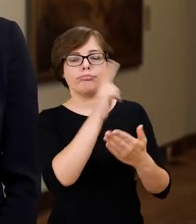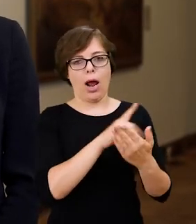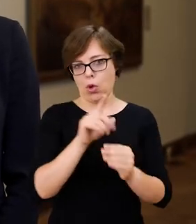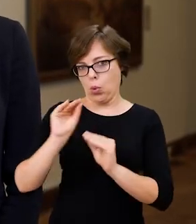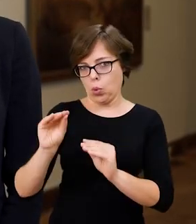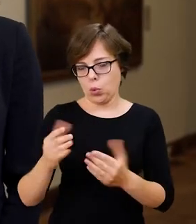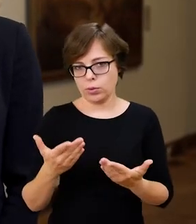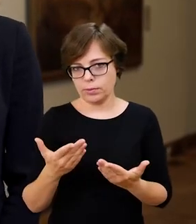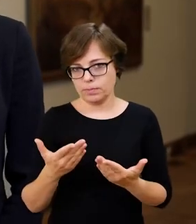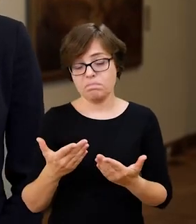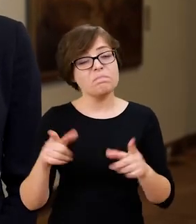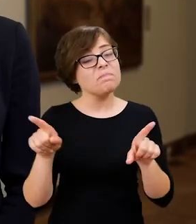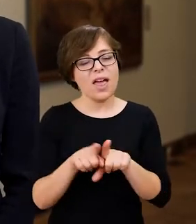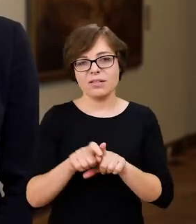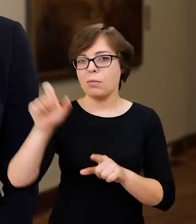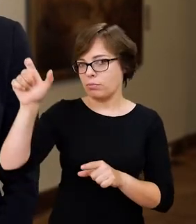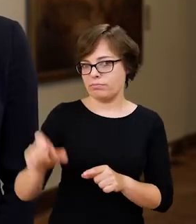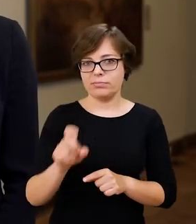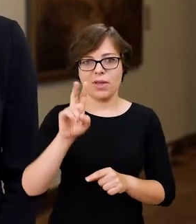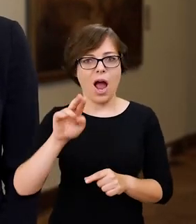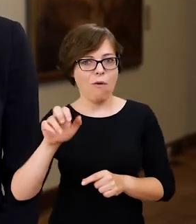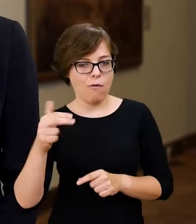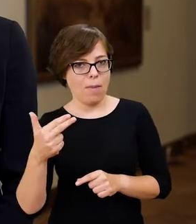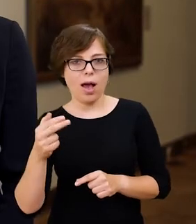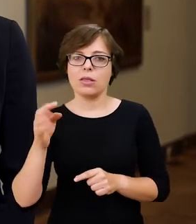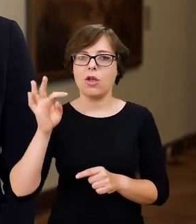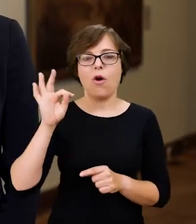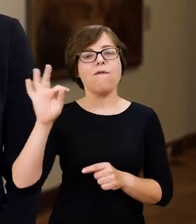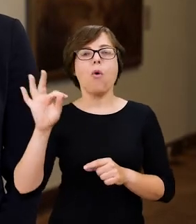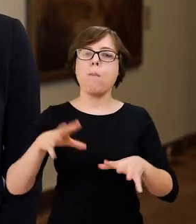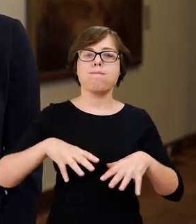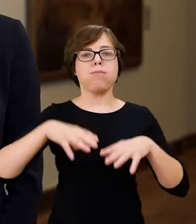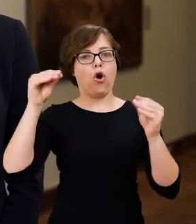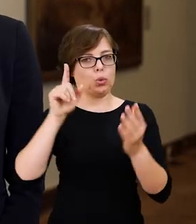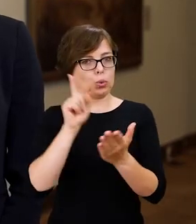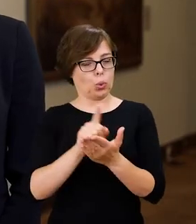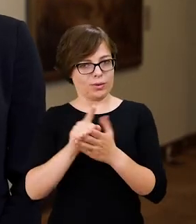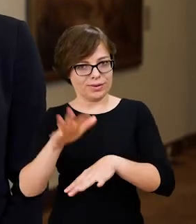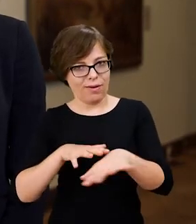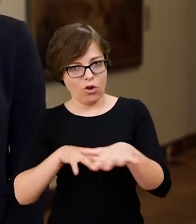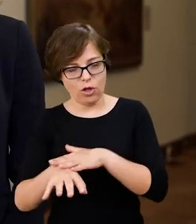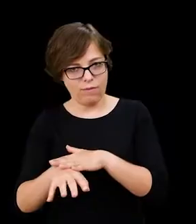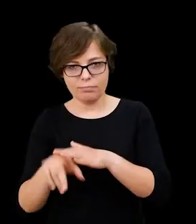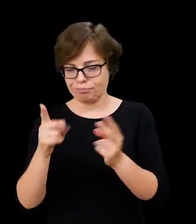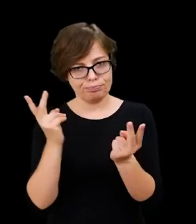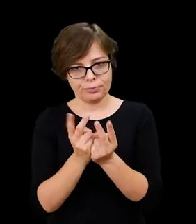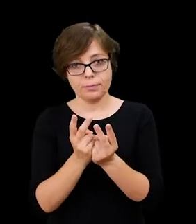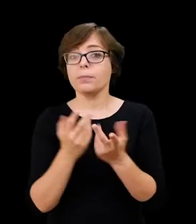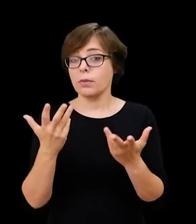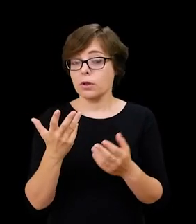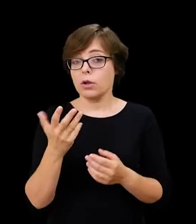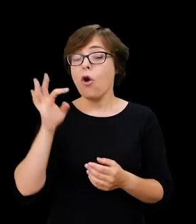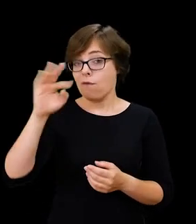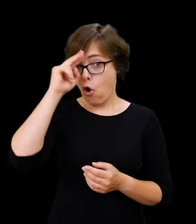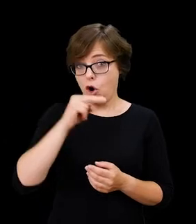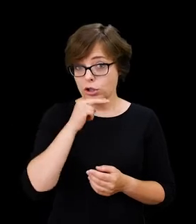malarzy. I takie były początki zawodowych sukcesów Angeliki Kaufmann, której